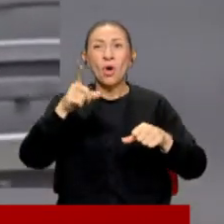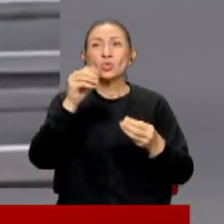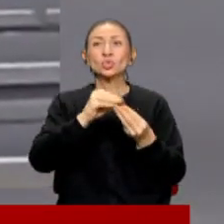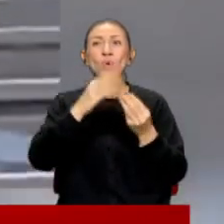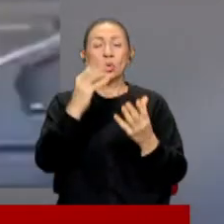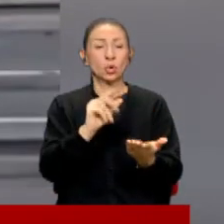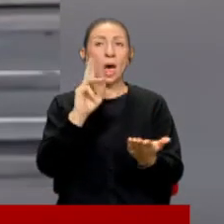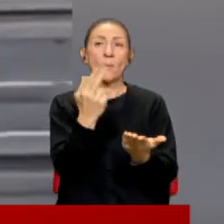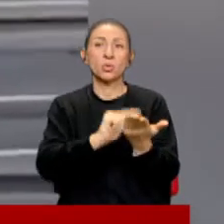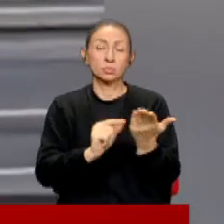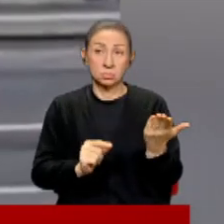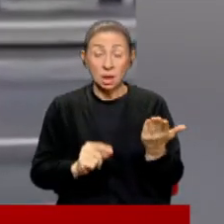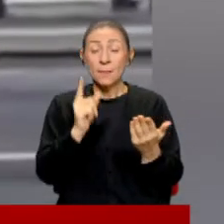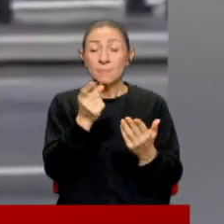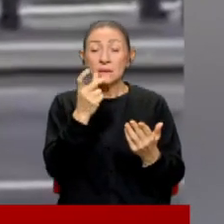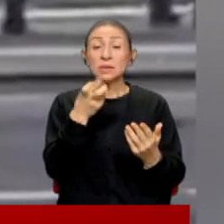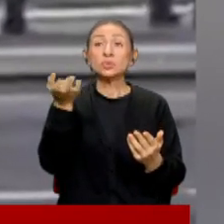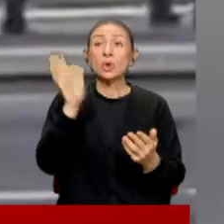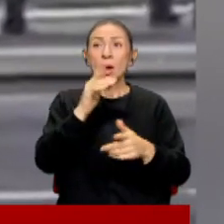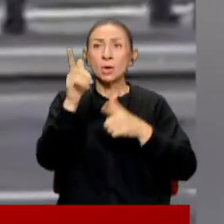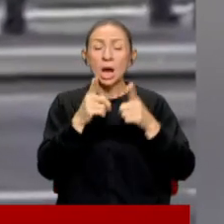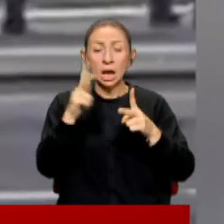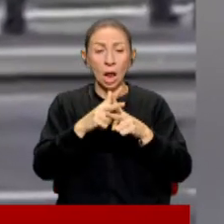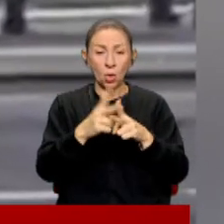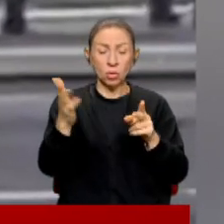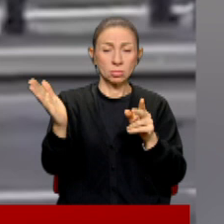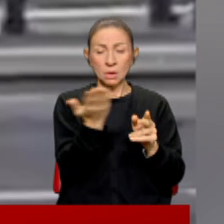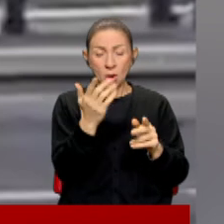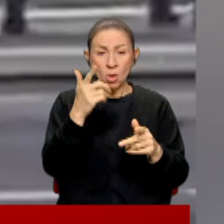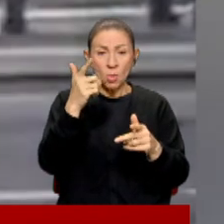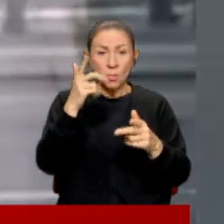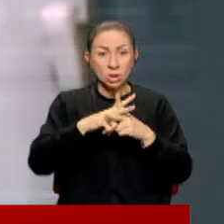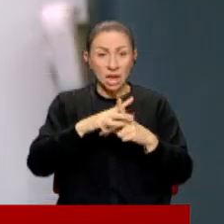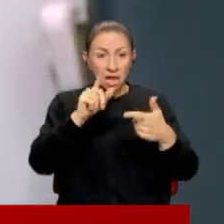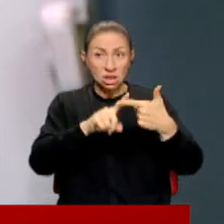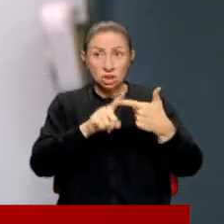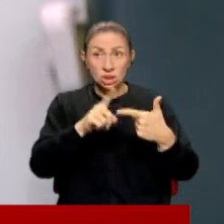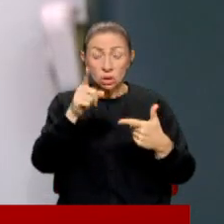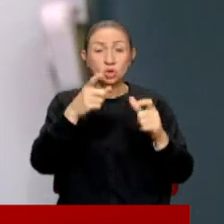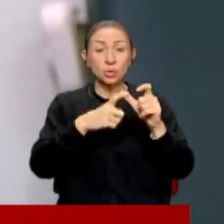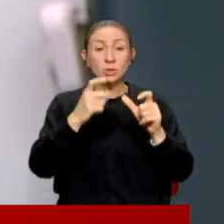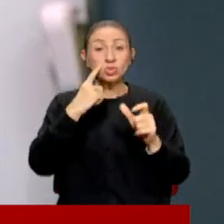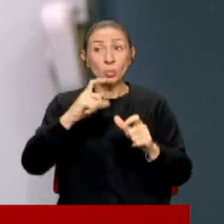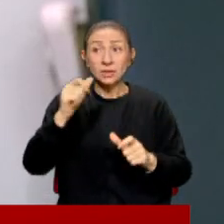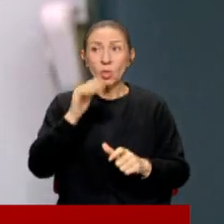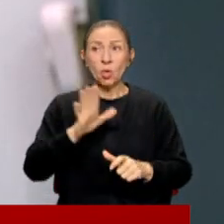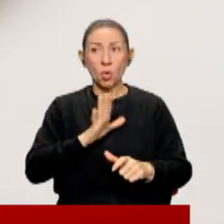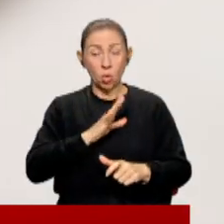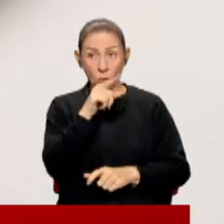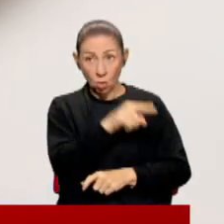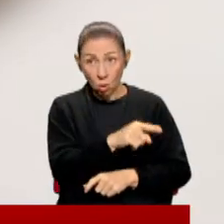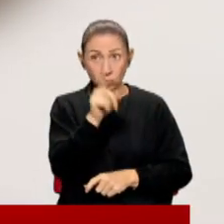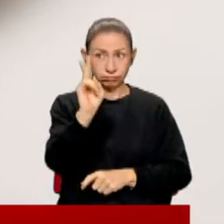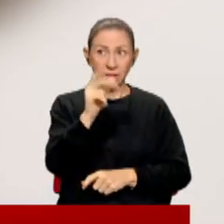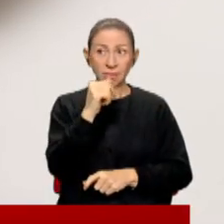kusurlu olduğu yönündeydi. Birkaç saat sonra görüntüler karakola ulaştı. Polisler ikinci tutanakta Somali Cumhurbaşkanı'nın oğlu Muhammed Hasan